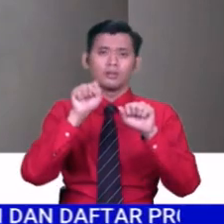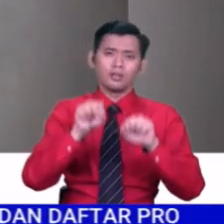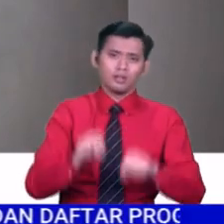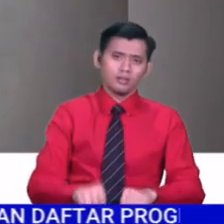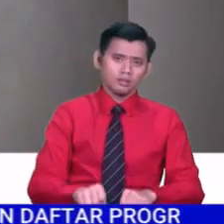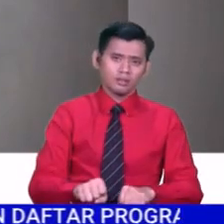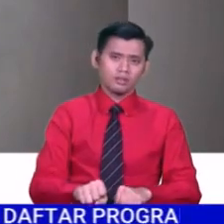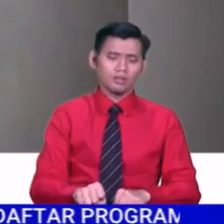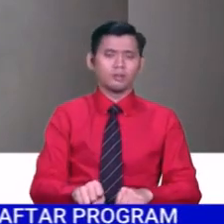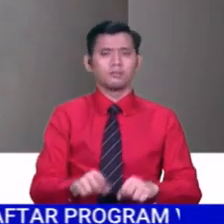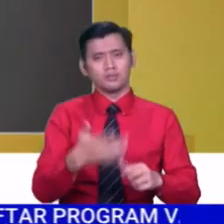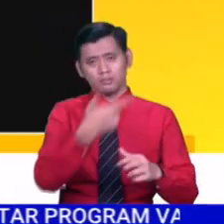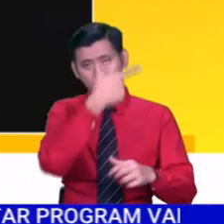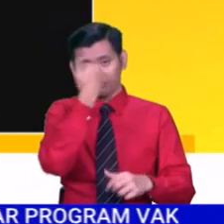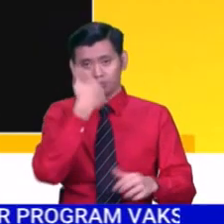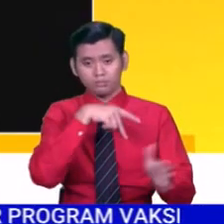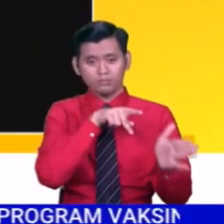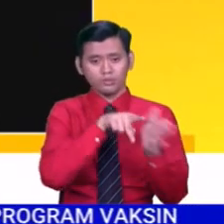tingkah laku bunuh diri.